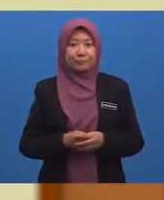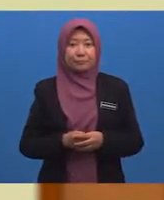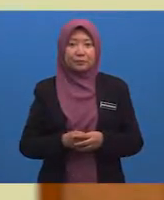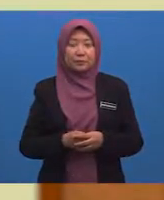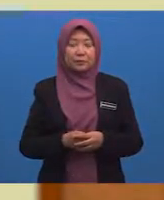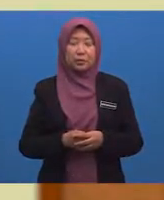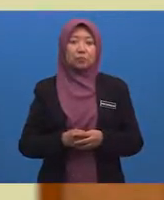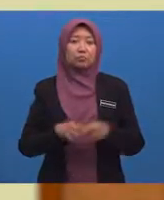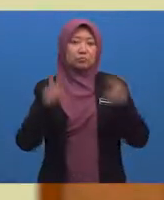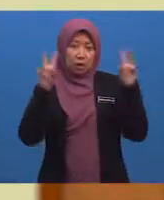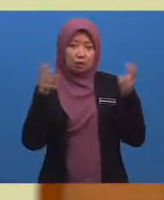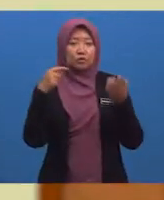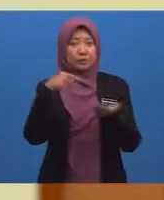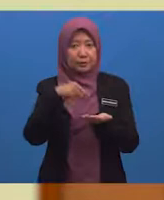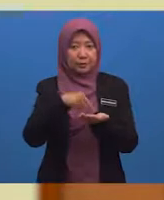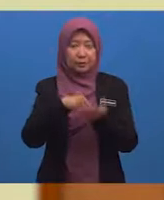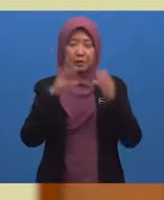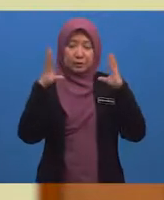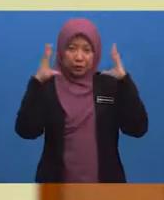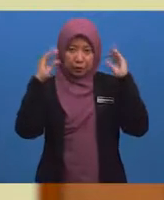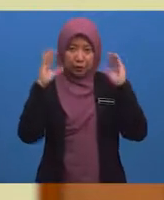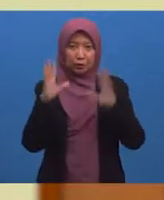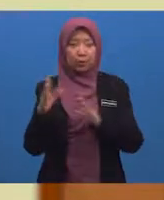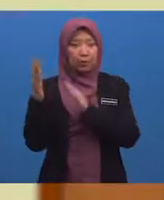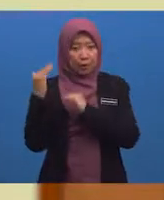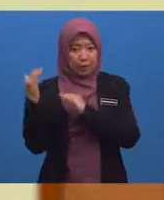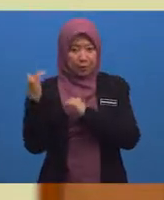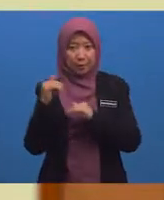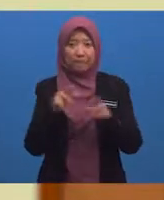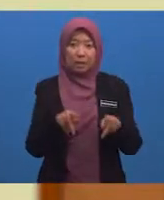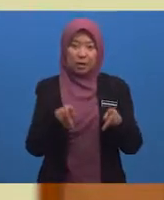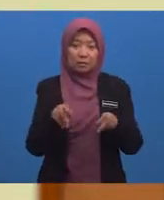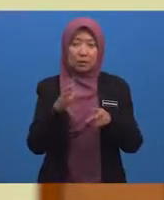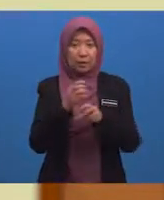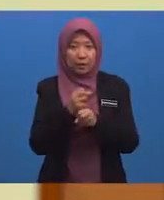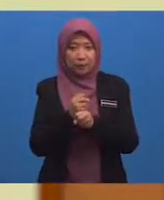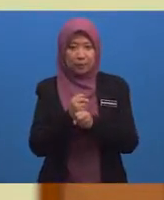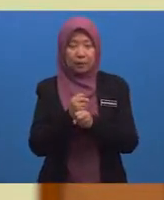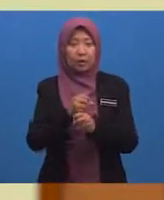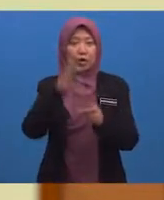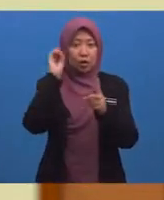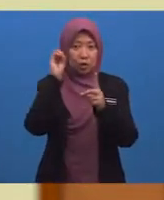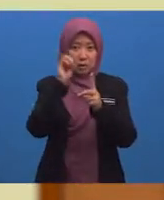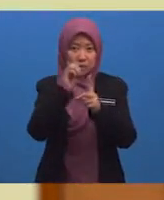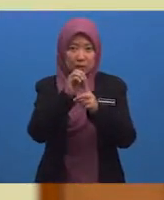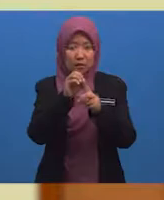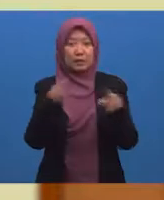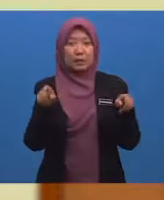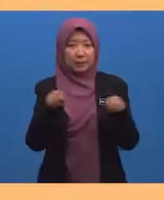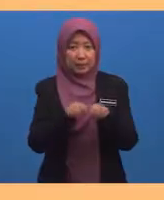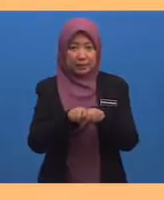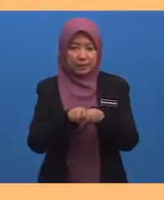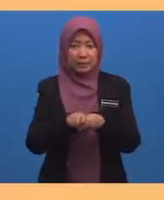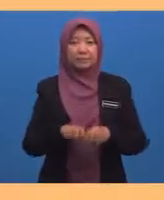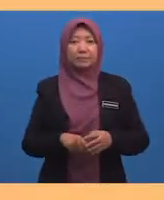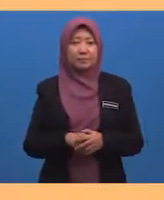Berdasarkan tajuk ini, cikgu berharap para pelajar dapat mencapai objektif seperti berikut, iaitu